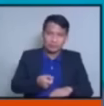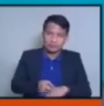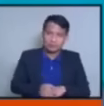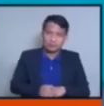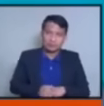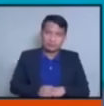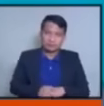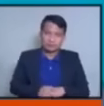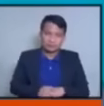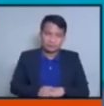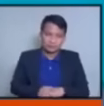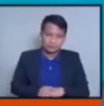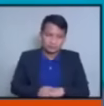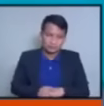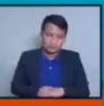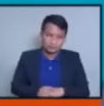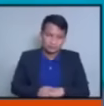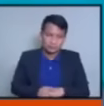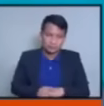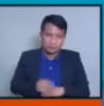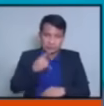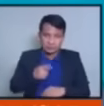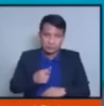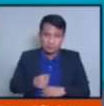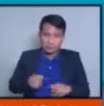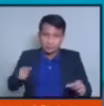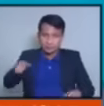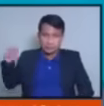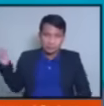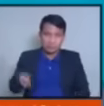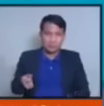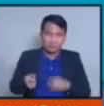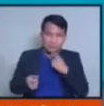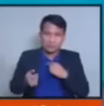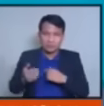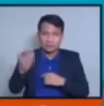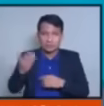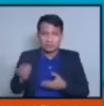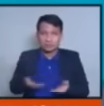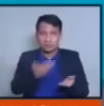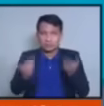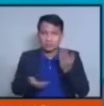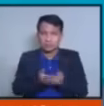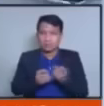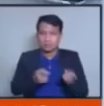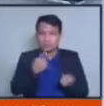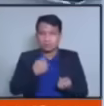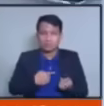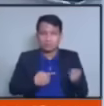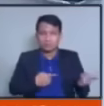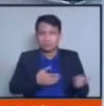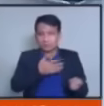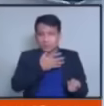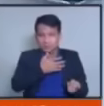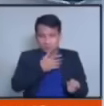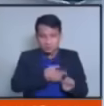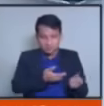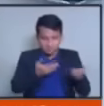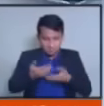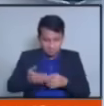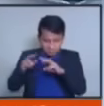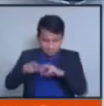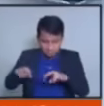agad. Tinamaan kasi yung sa hita yata. Tapos sir, ang ginawa mo sir, kaya makakasuhan ka talaga dito. Ayon po kay nanay, sinabi ni nanay sa